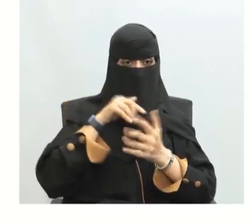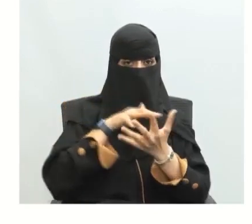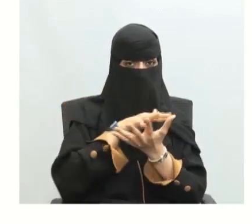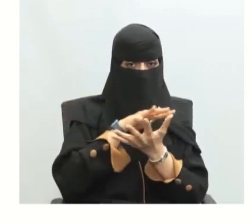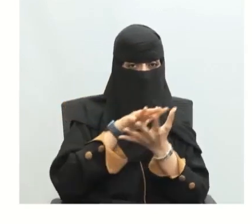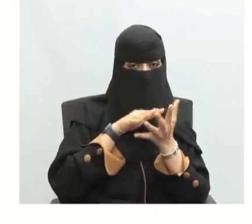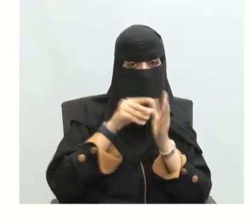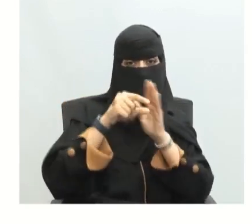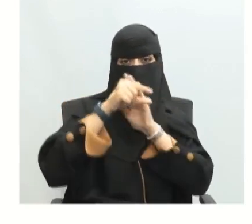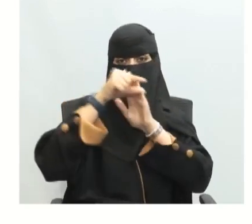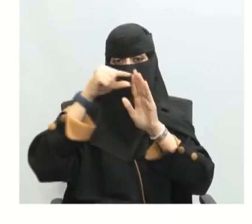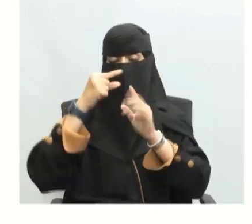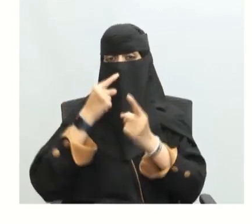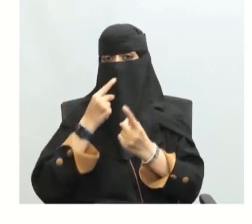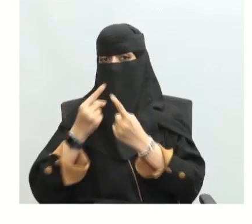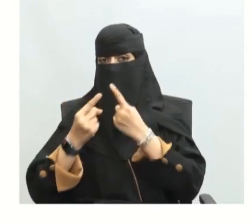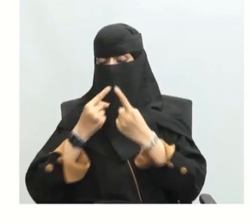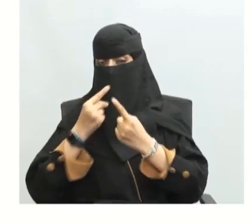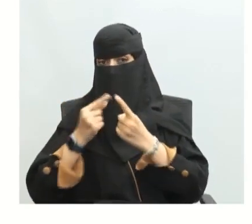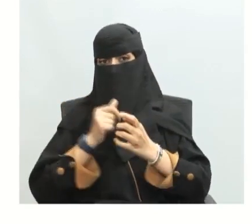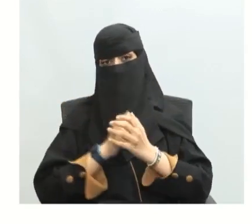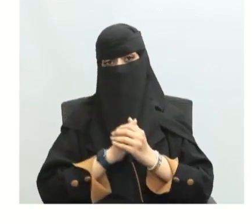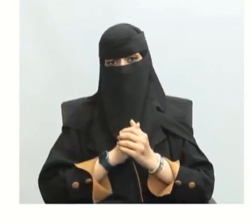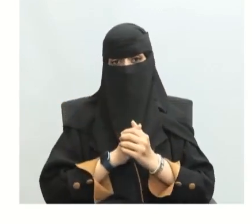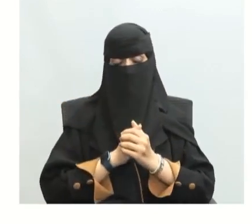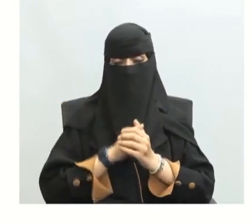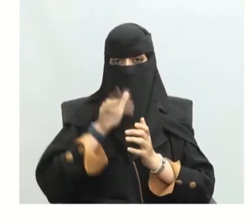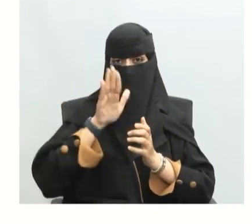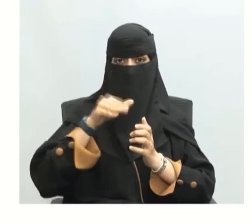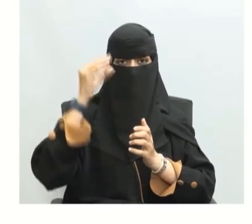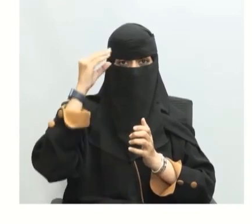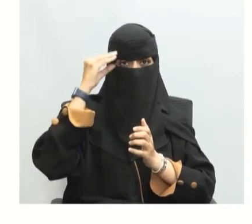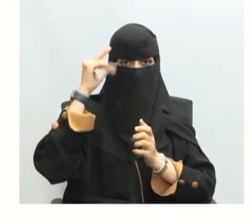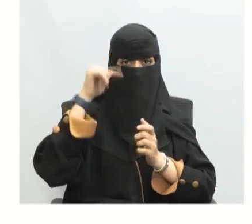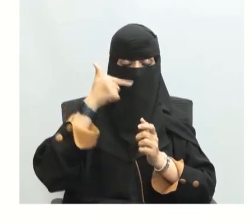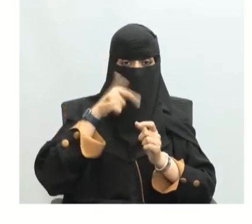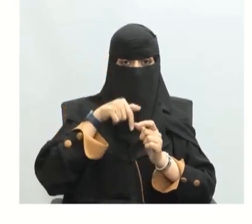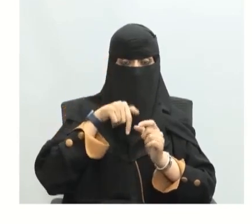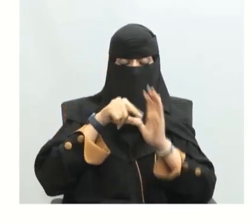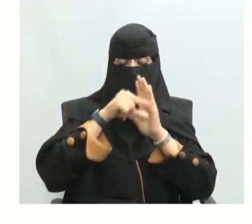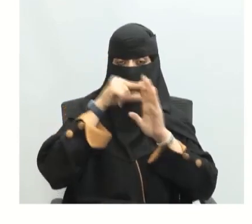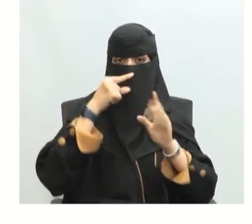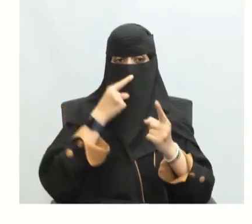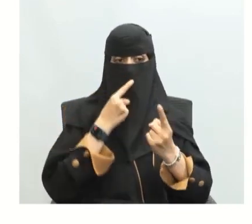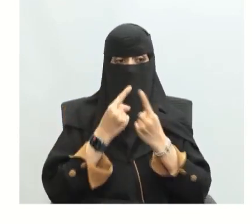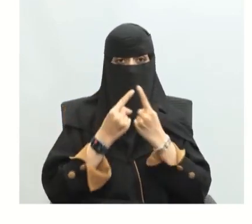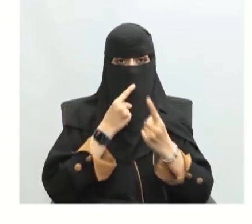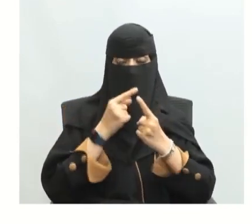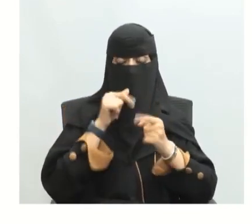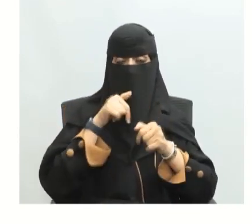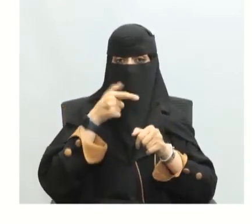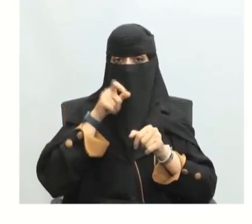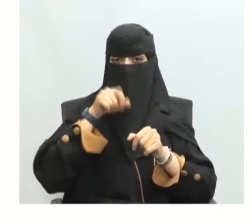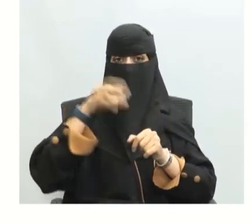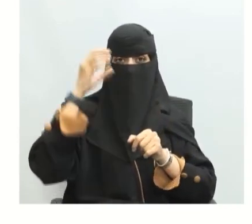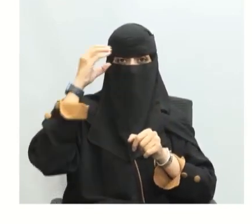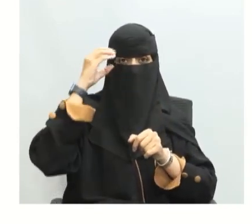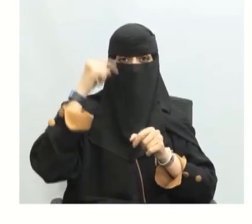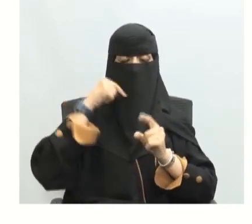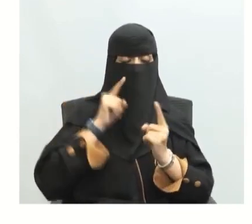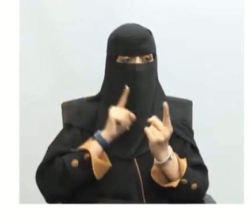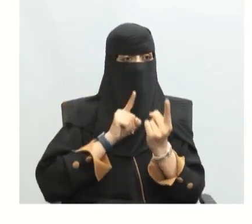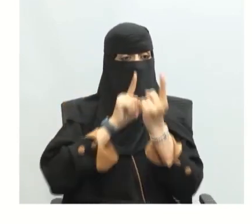بالموضوع الذي ستحاور في او تناقشه وايضا العلم بالشخص المقابل الذي